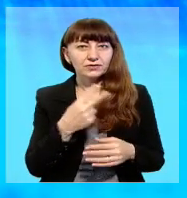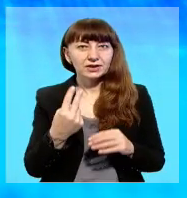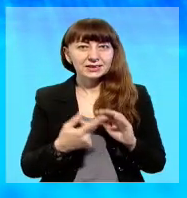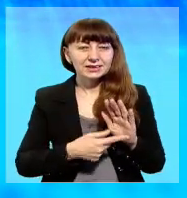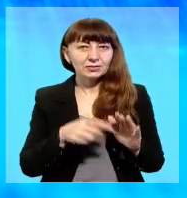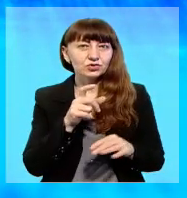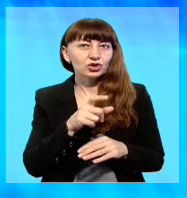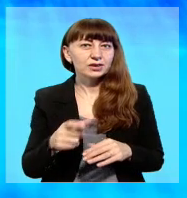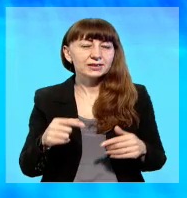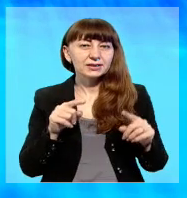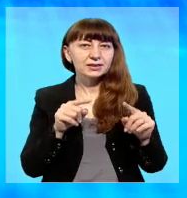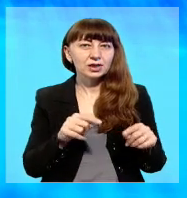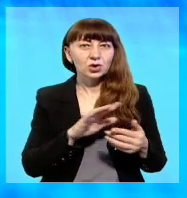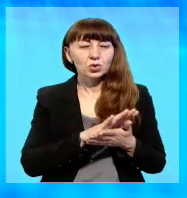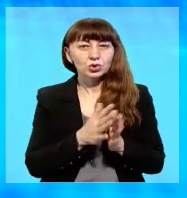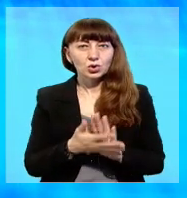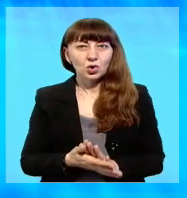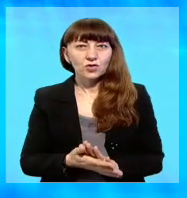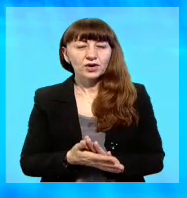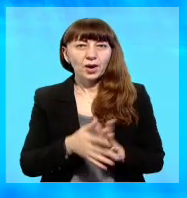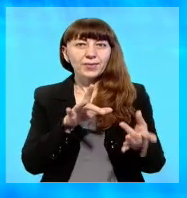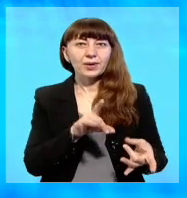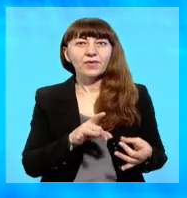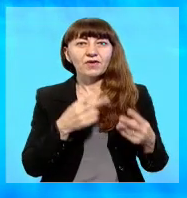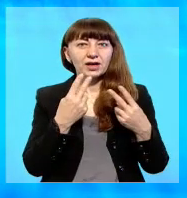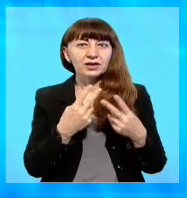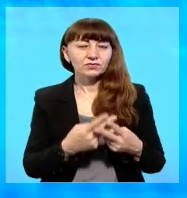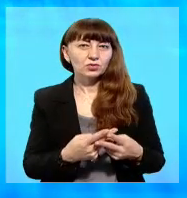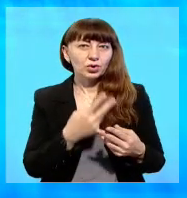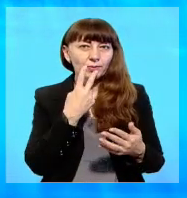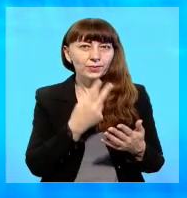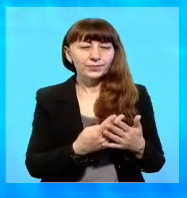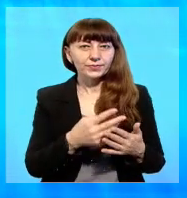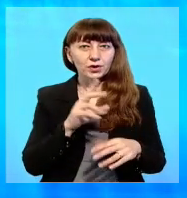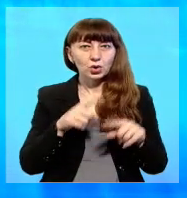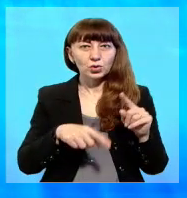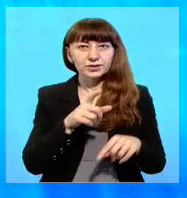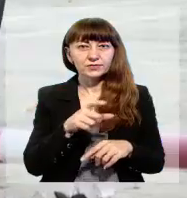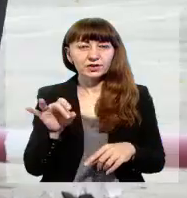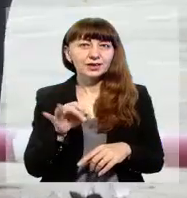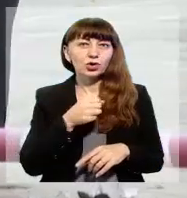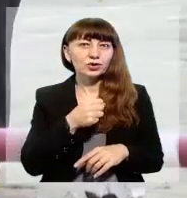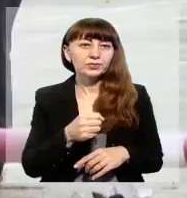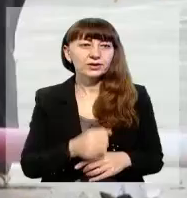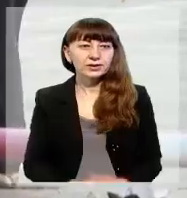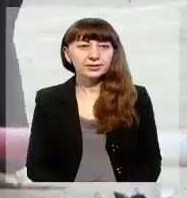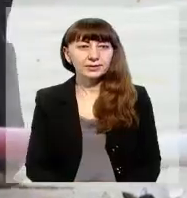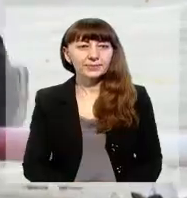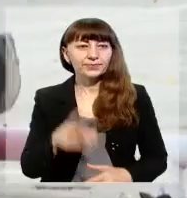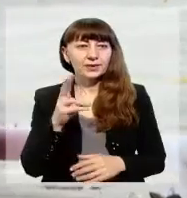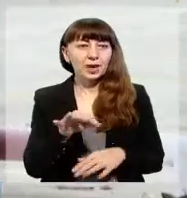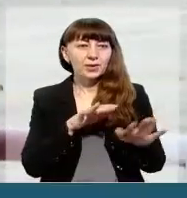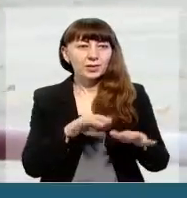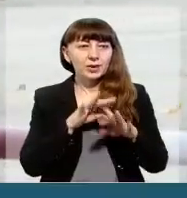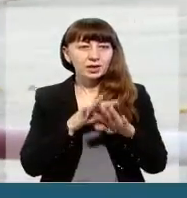С жизнью учреждения и условиями пребывания осужденных ознакомился и наш корреспондент. На мероприятии, проходившем